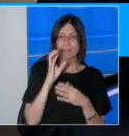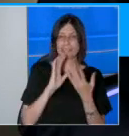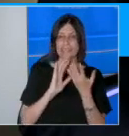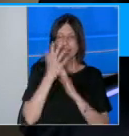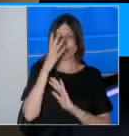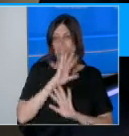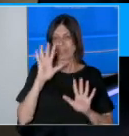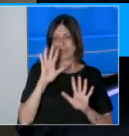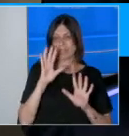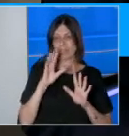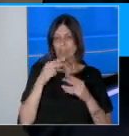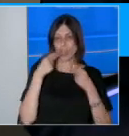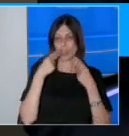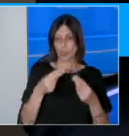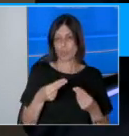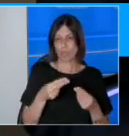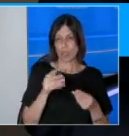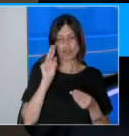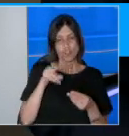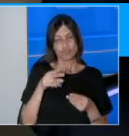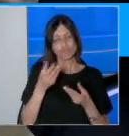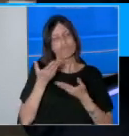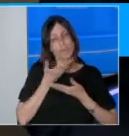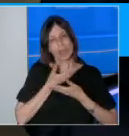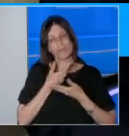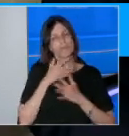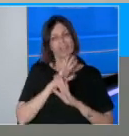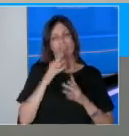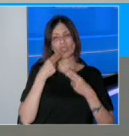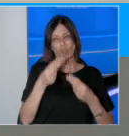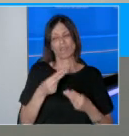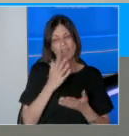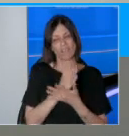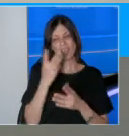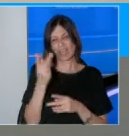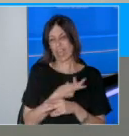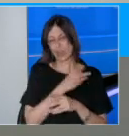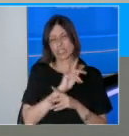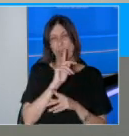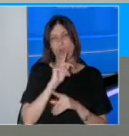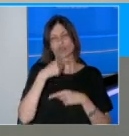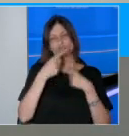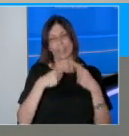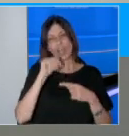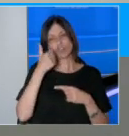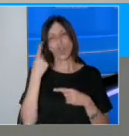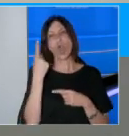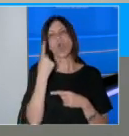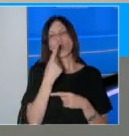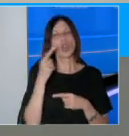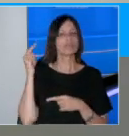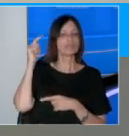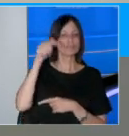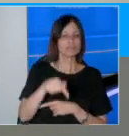תגובה. יש החלה. אין תגובה, אנחנו כבר התרגלנו לזה, זה לא שנה ראשונה, בוא נגיד שגם לא על כל רקטה